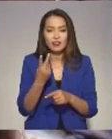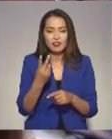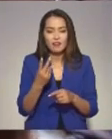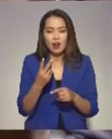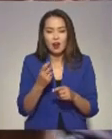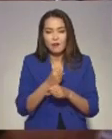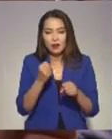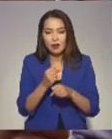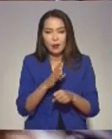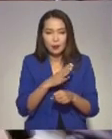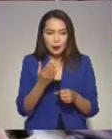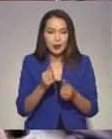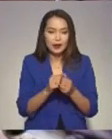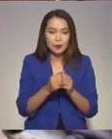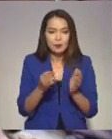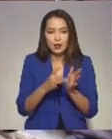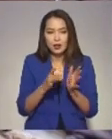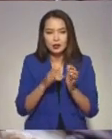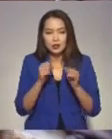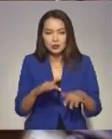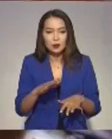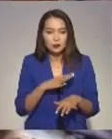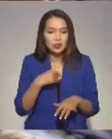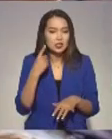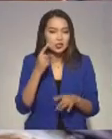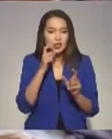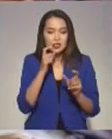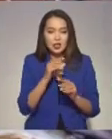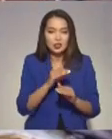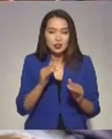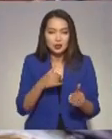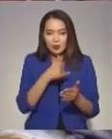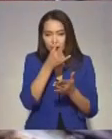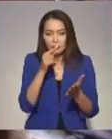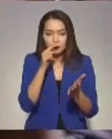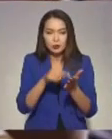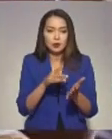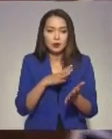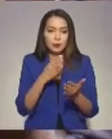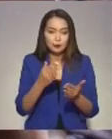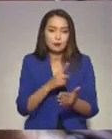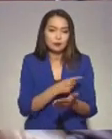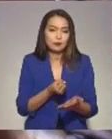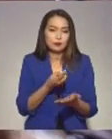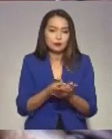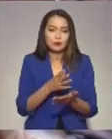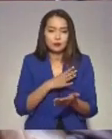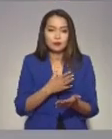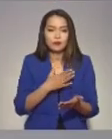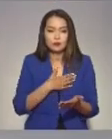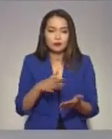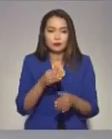нас падали камни и стекло. Я слышал крики детей, но не мог дотянуться до них. Потом нам пришлось обратиться в больницу. У нас были